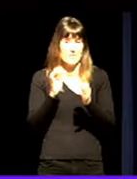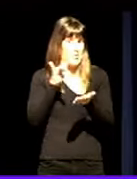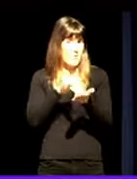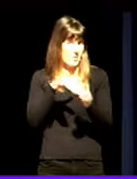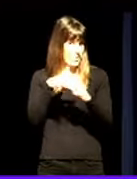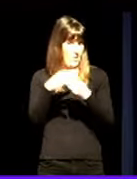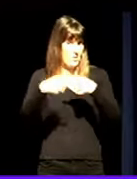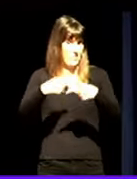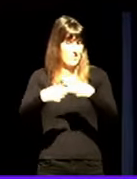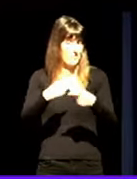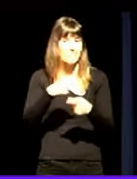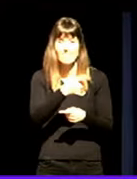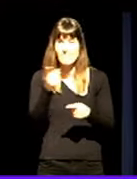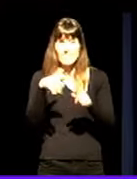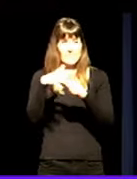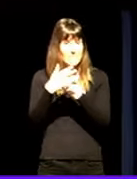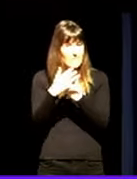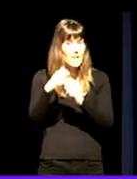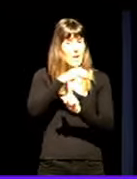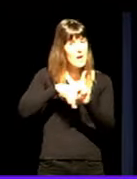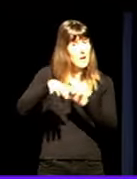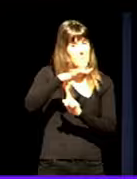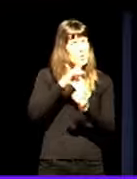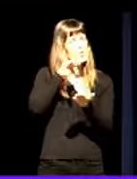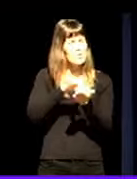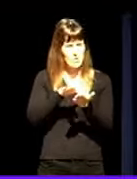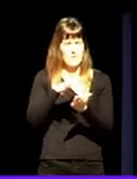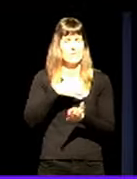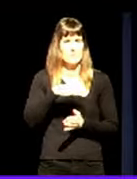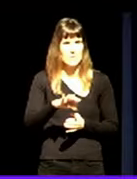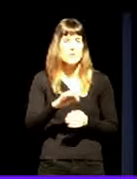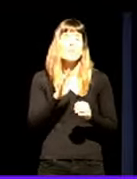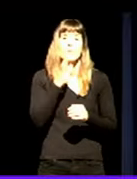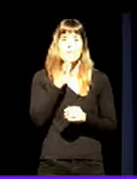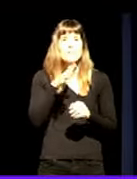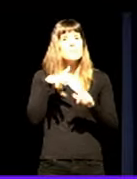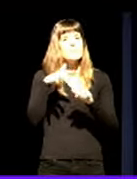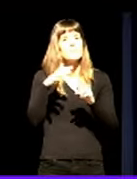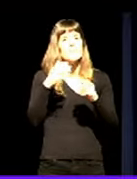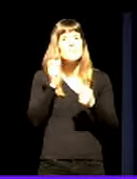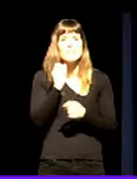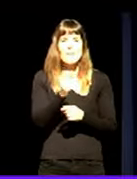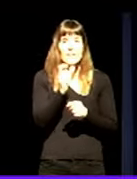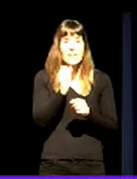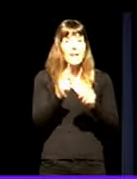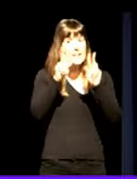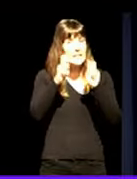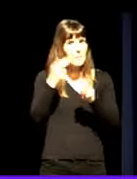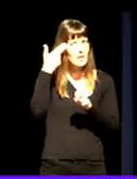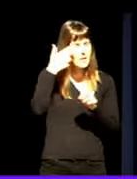Gure artean daukaguna, eta erabateko lotu da duena osasunarekin,